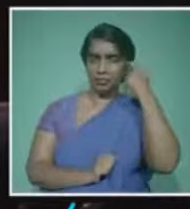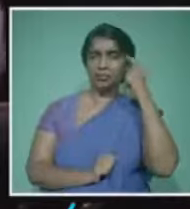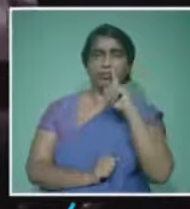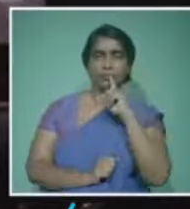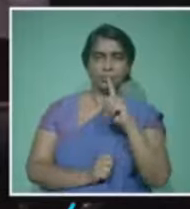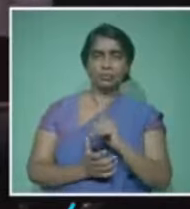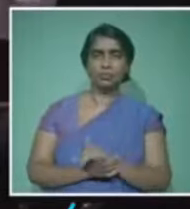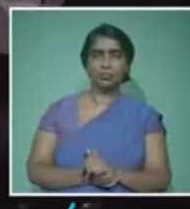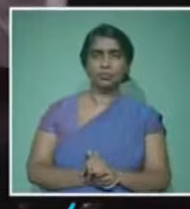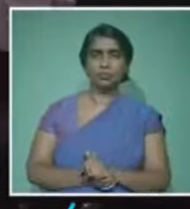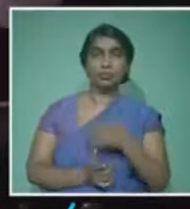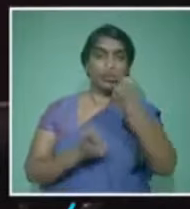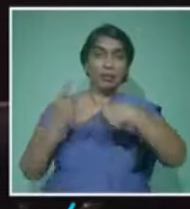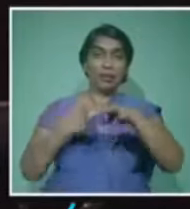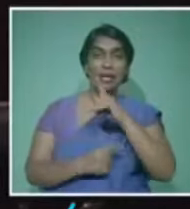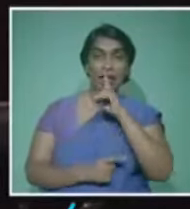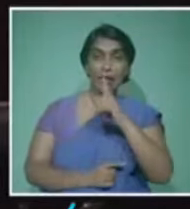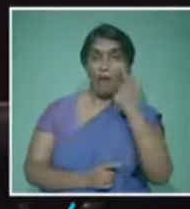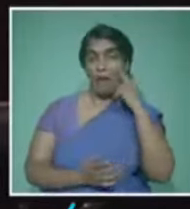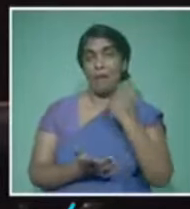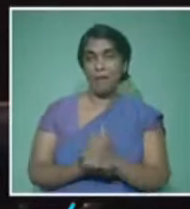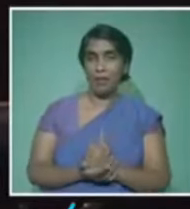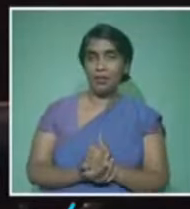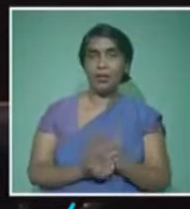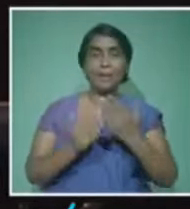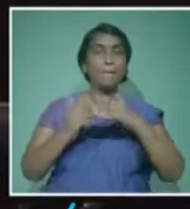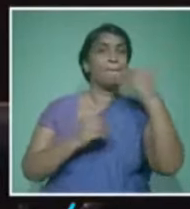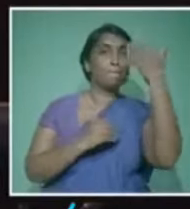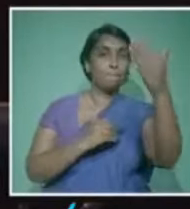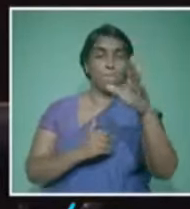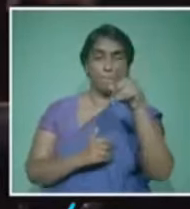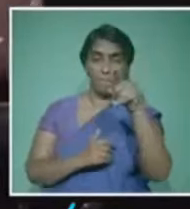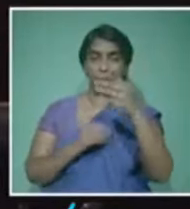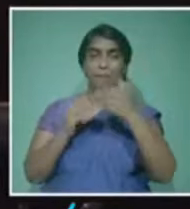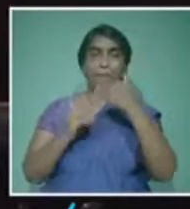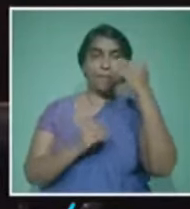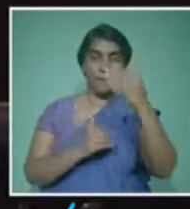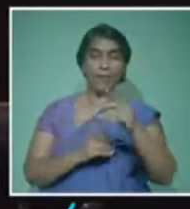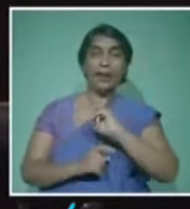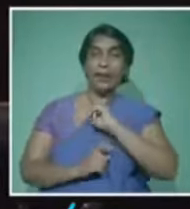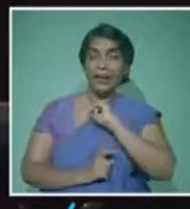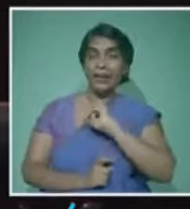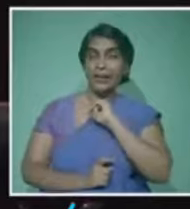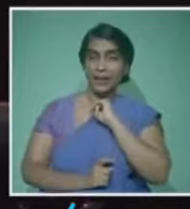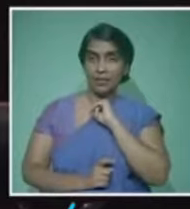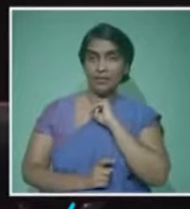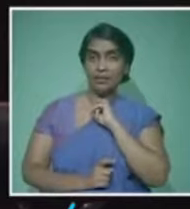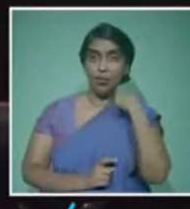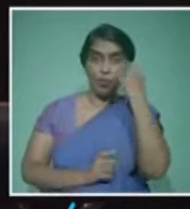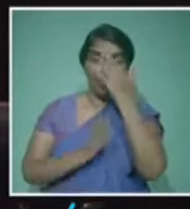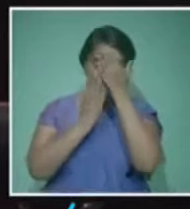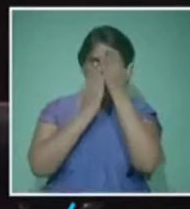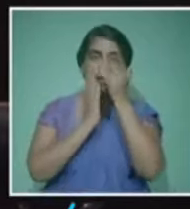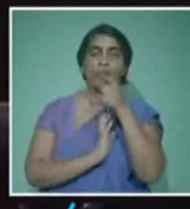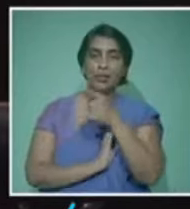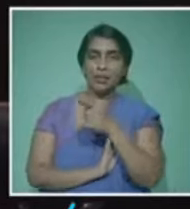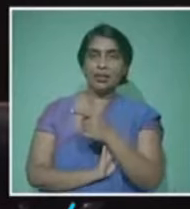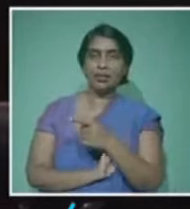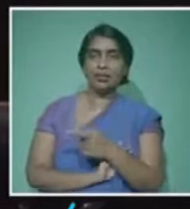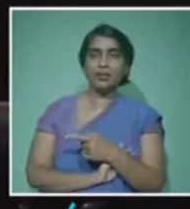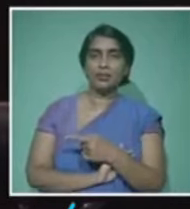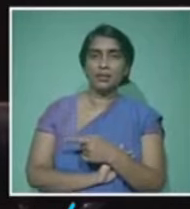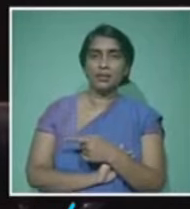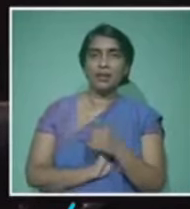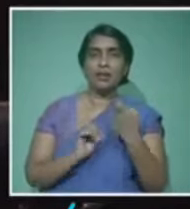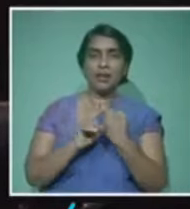හරිද මේ මේ කට්ටියට රිදෙනවා මොකද ඔය පිටිපස්සේ ඉන්න පිටිපස්සේ ඉඳලා කෑ ගන්න කට්ටිය මූණවල් වහගෙන මේ පේනවා